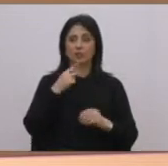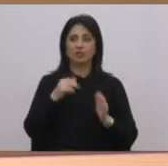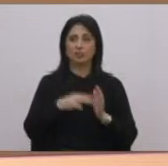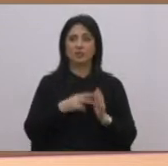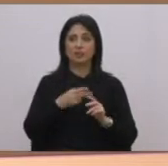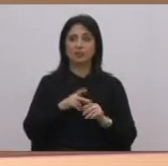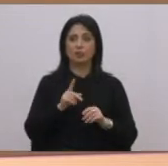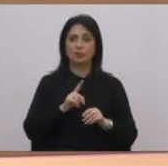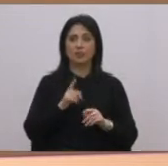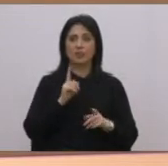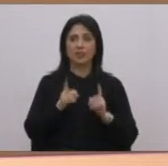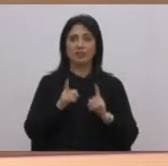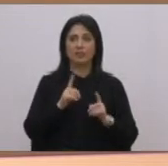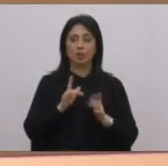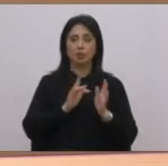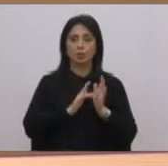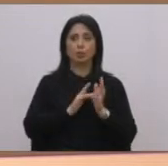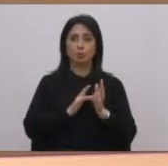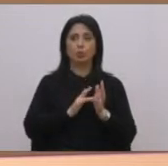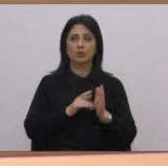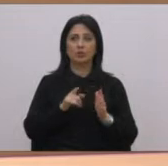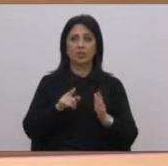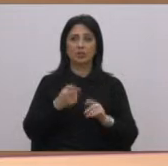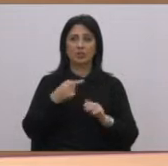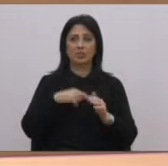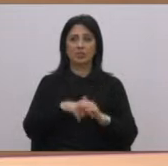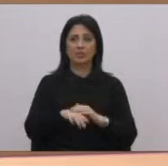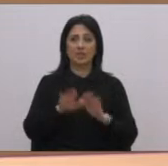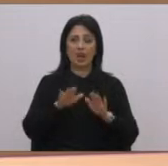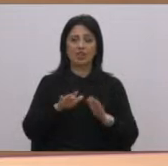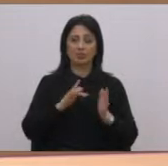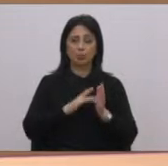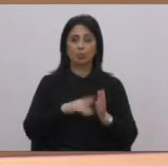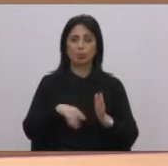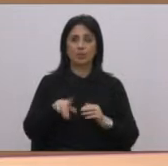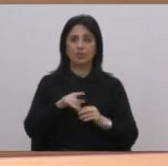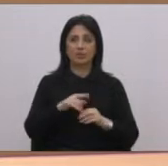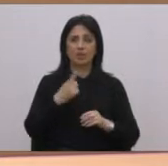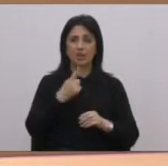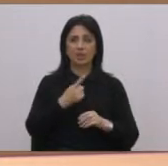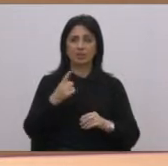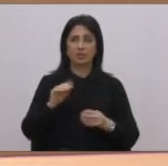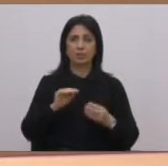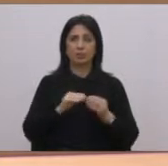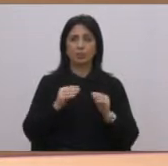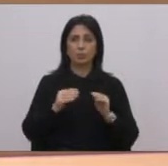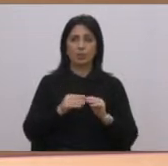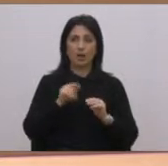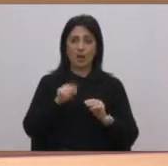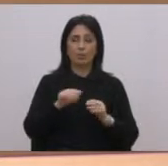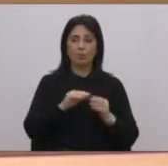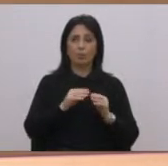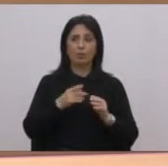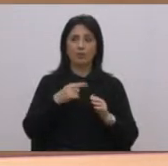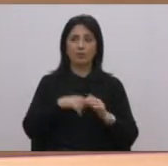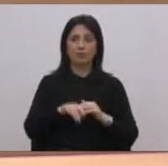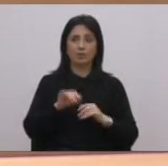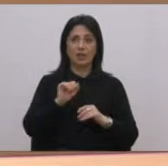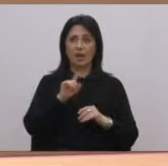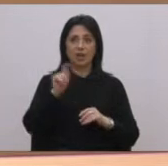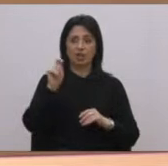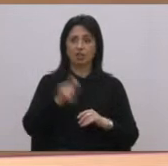იმიტომ რომ რეალურად ტურისტი ამის გამო, ადგილობრივი ტურისტი ერთ-ერთი პრობლემის, ამ პრობლემის გამო არ